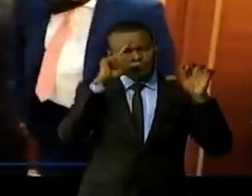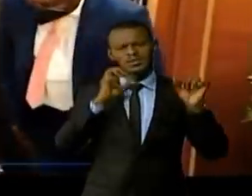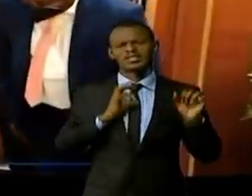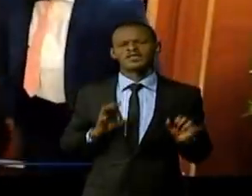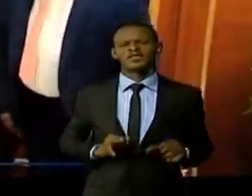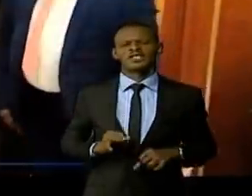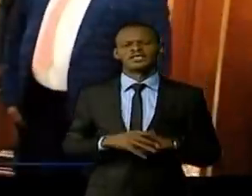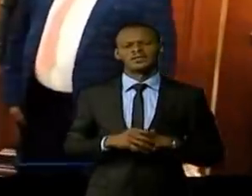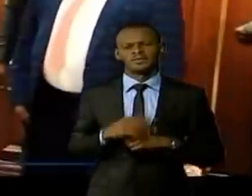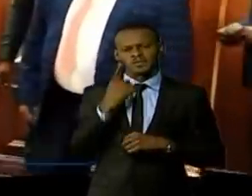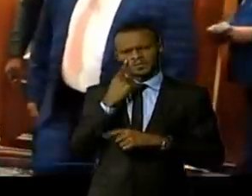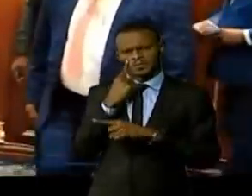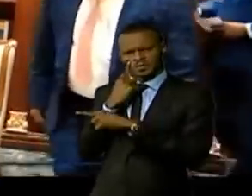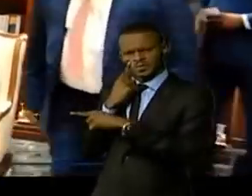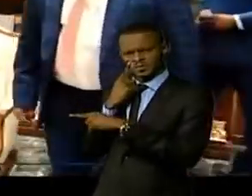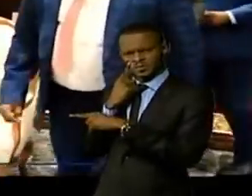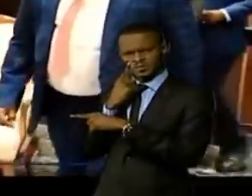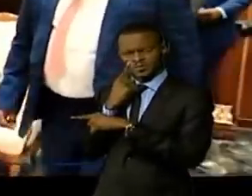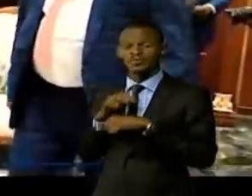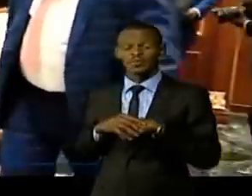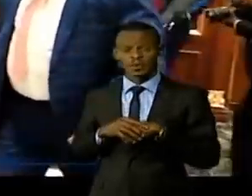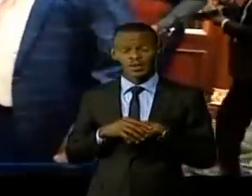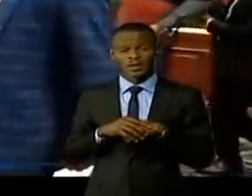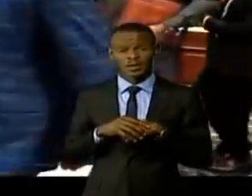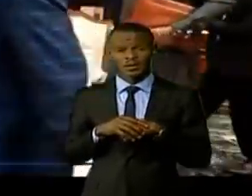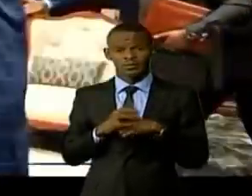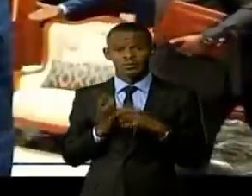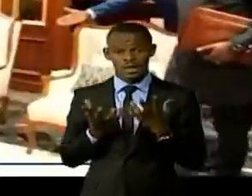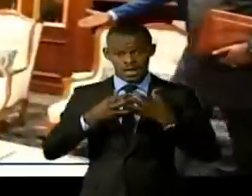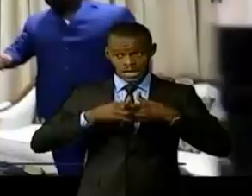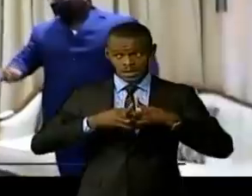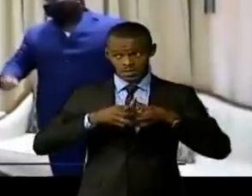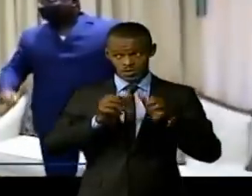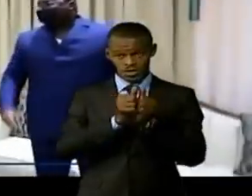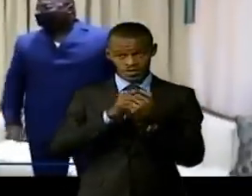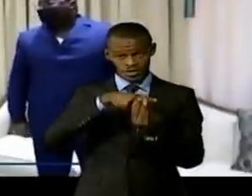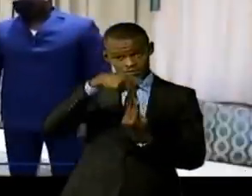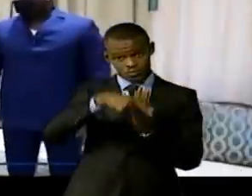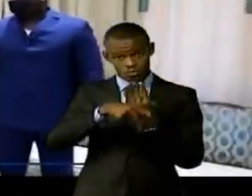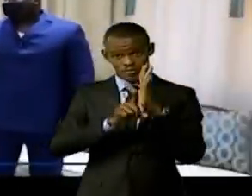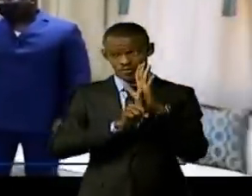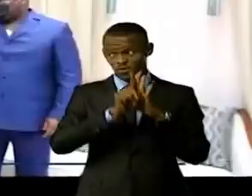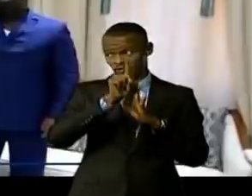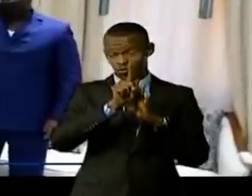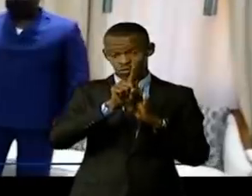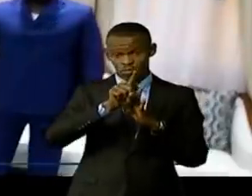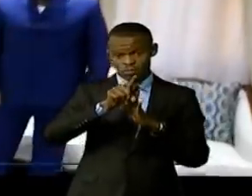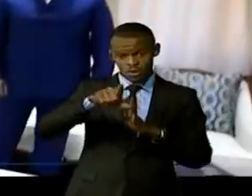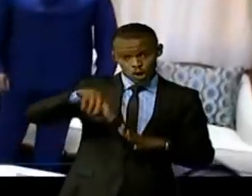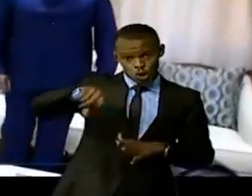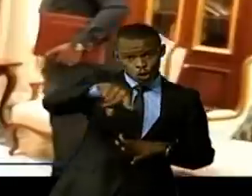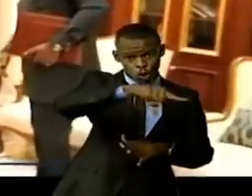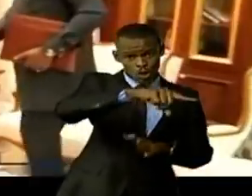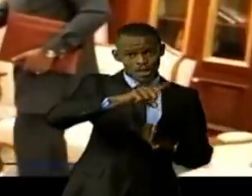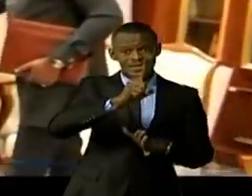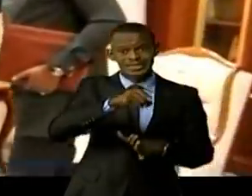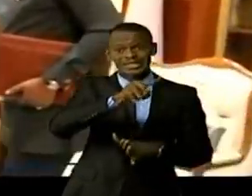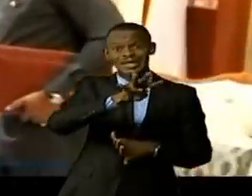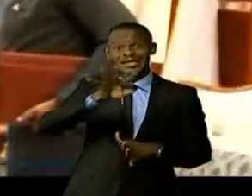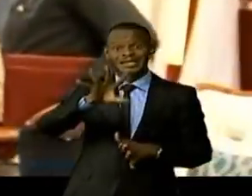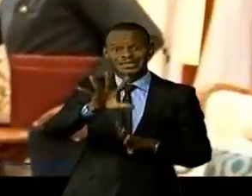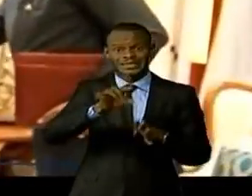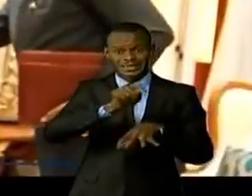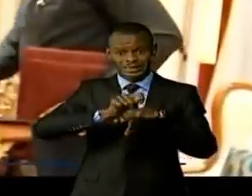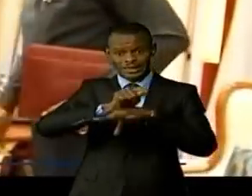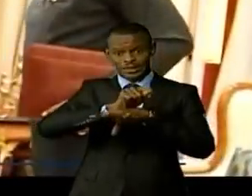C'est dans le cadre du programme de développement local des 145 territoires et du protocole d'accord signé avec le